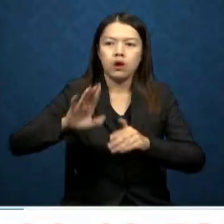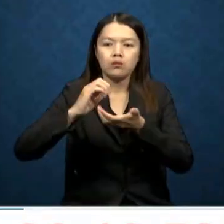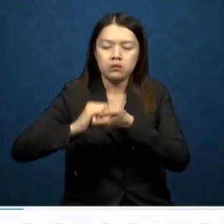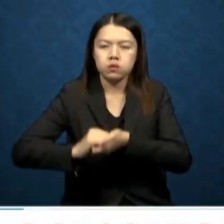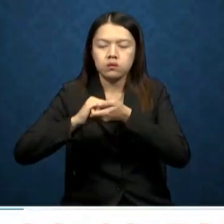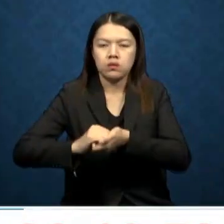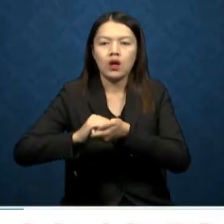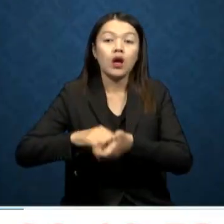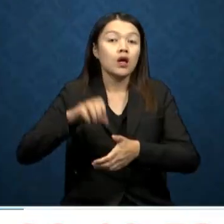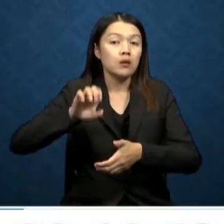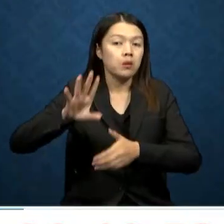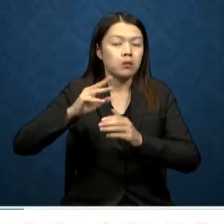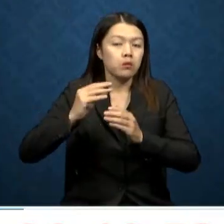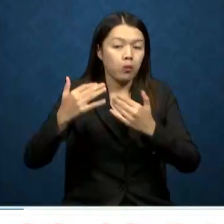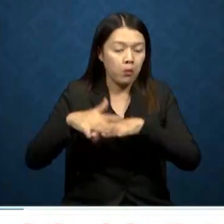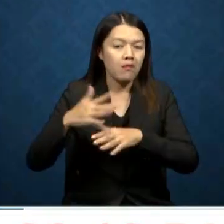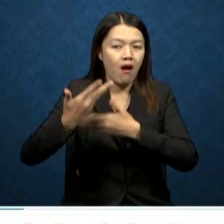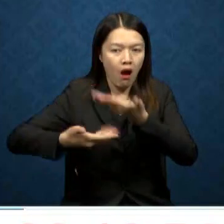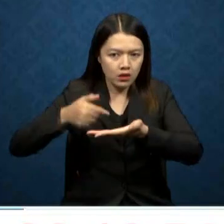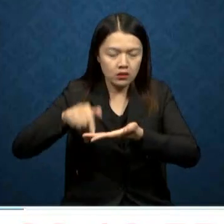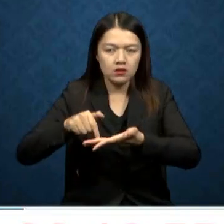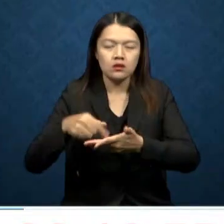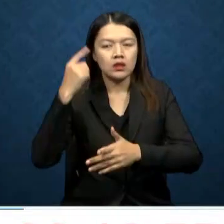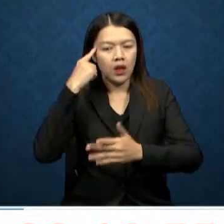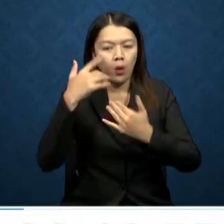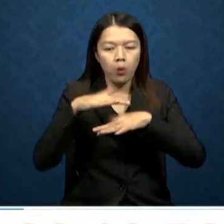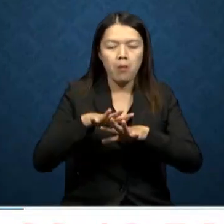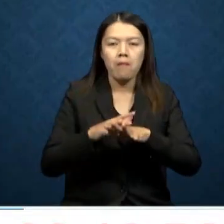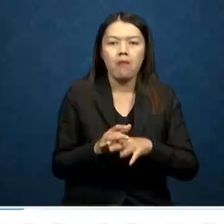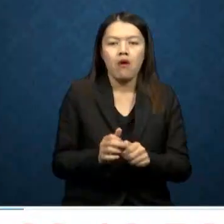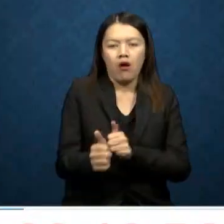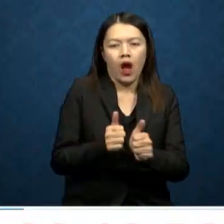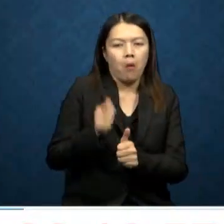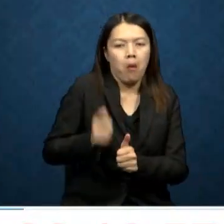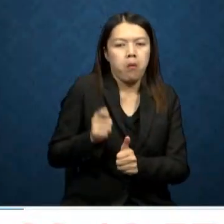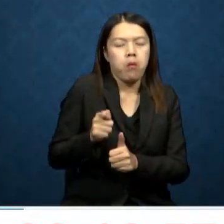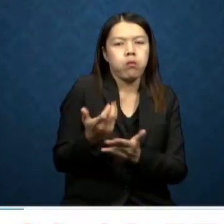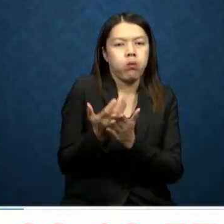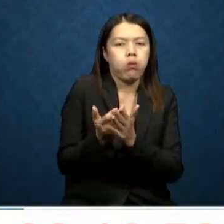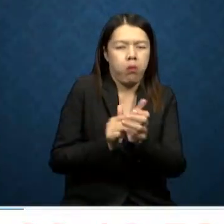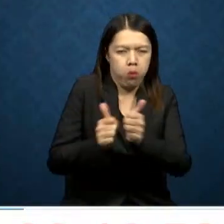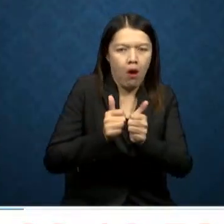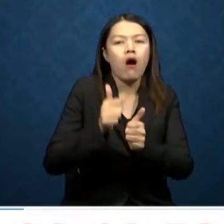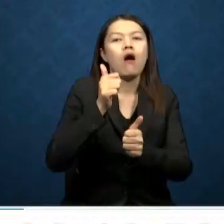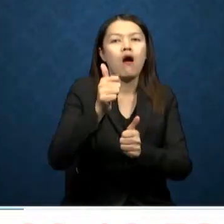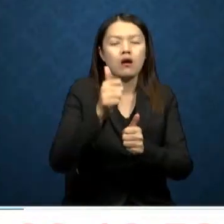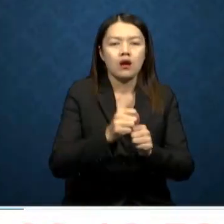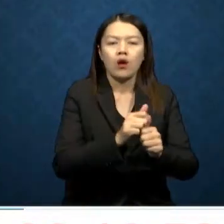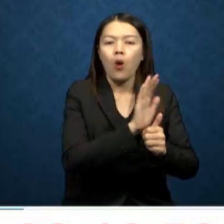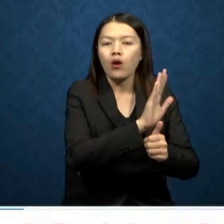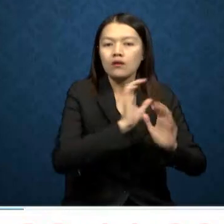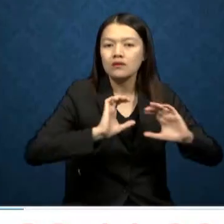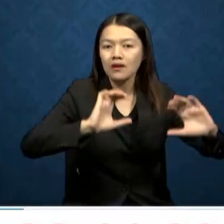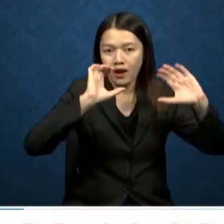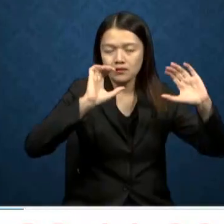นามของกิจการร่วมค้าและจะสามารถเข้าร่วมการประมูลของหน่วยงานภาครัฐได้ดัง